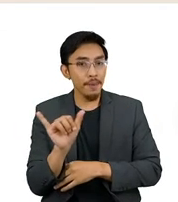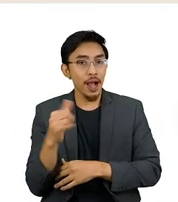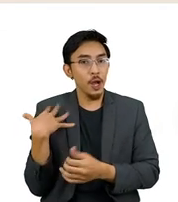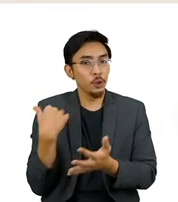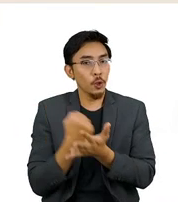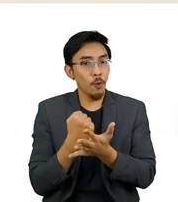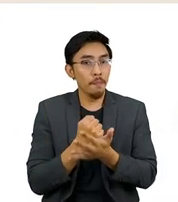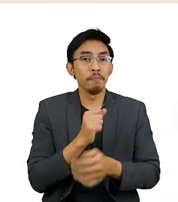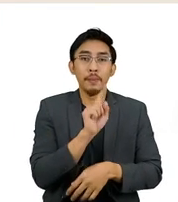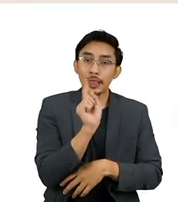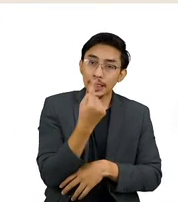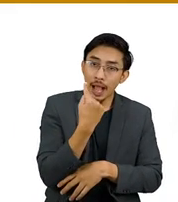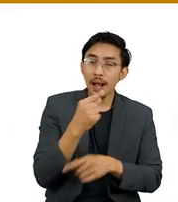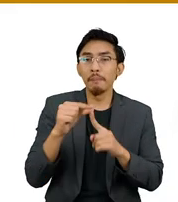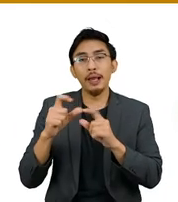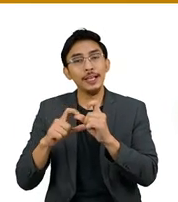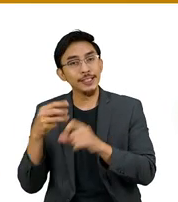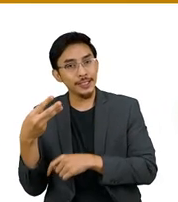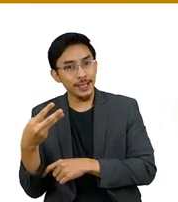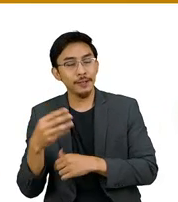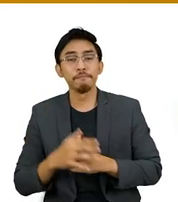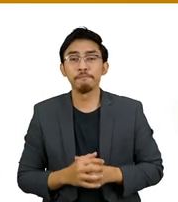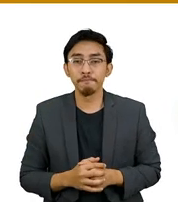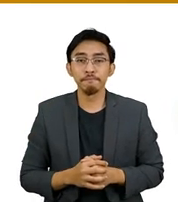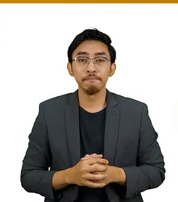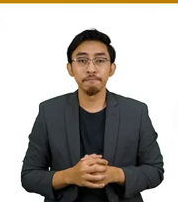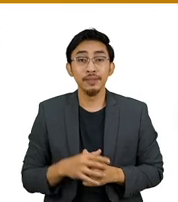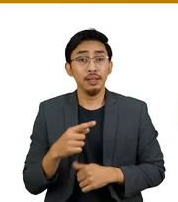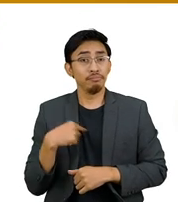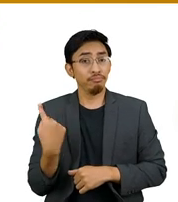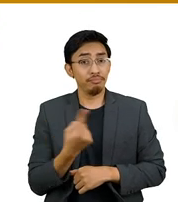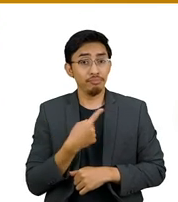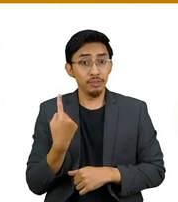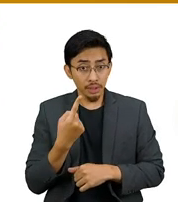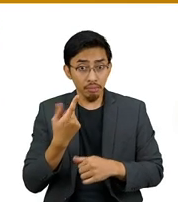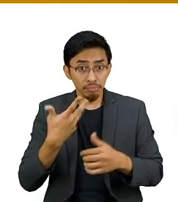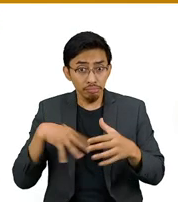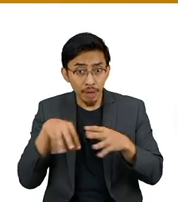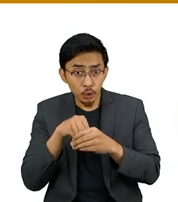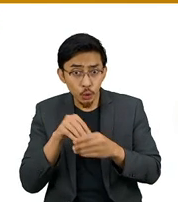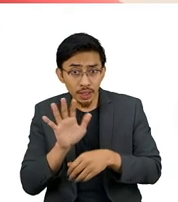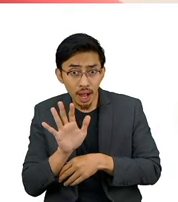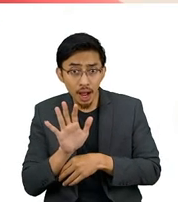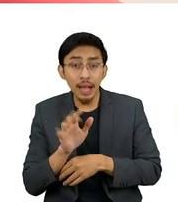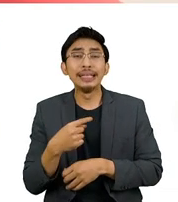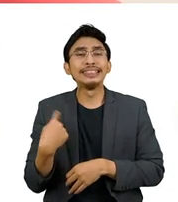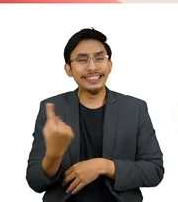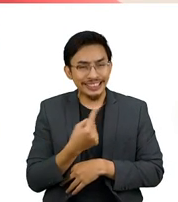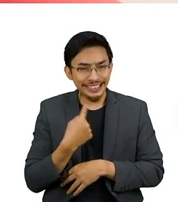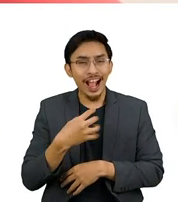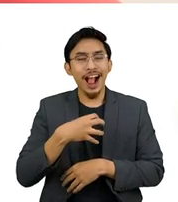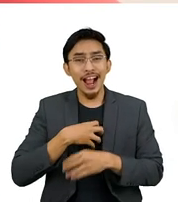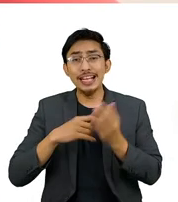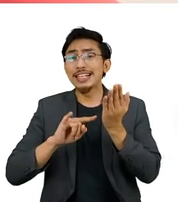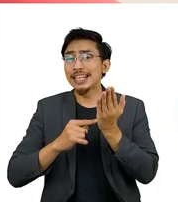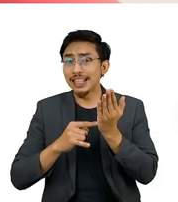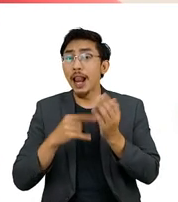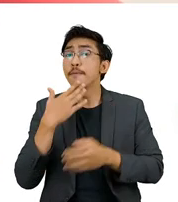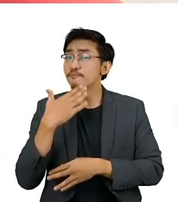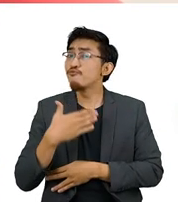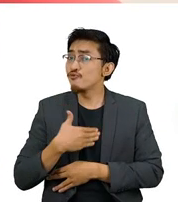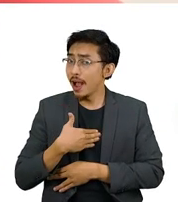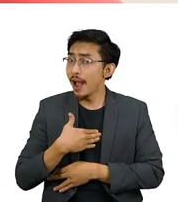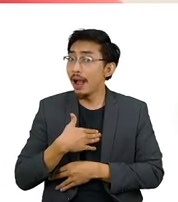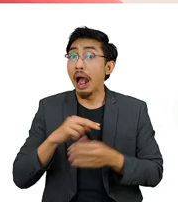jawabnya pemerintah dan PSN nih tapi kita sebagai warganet juga termasuk enggak sih kita para yang